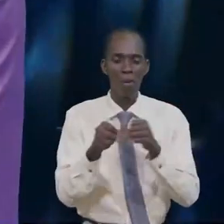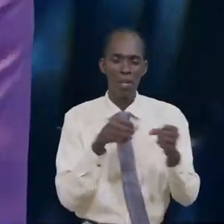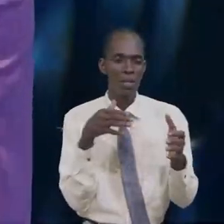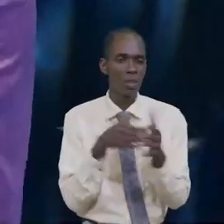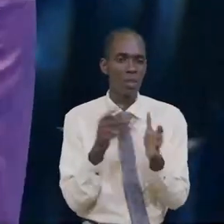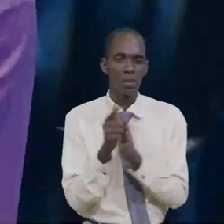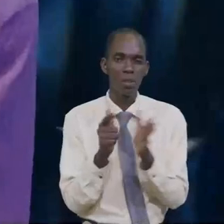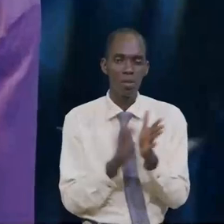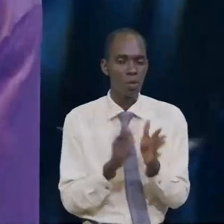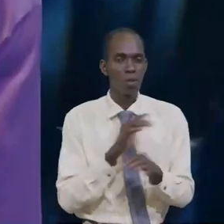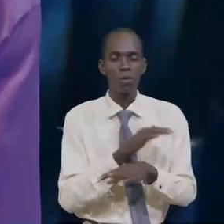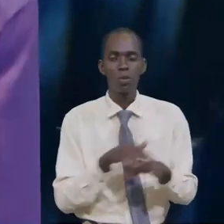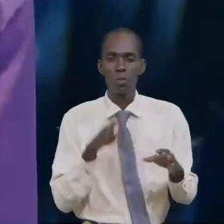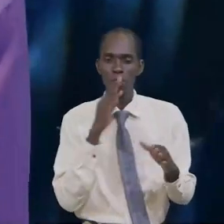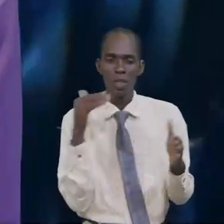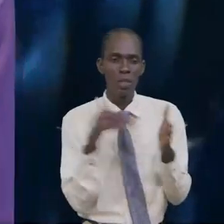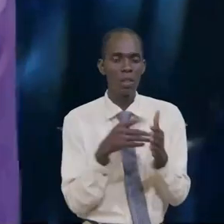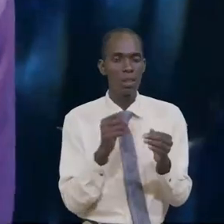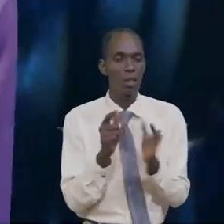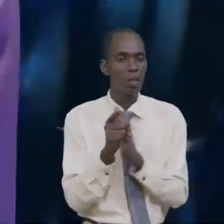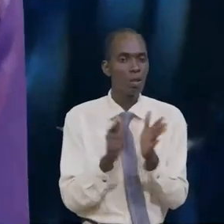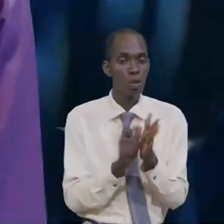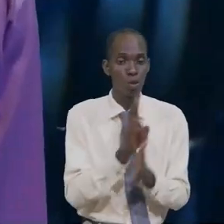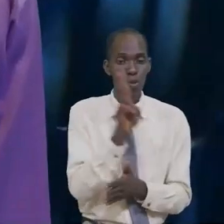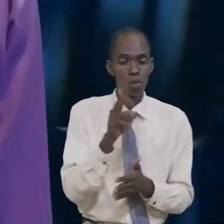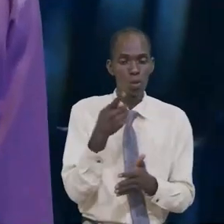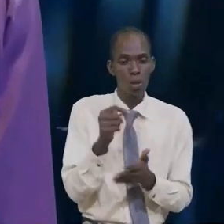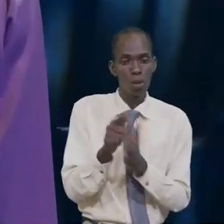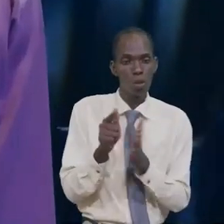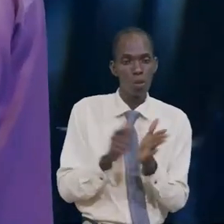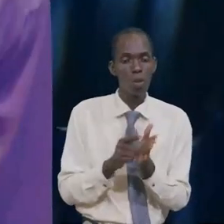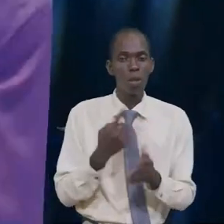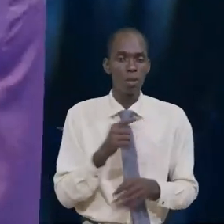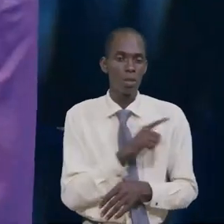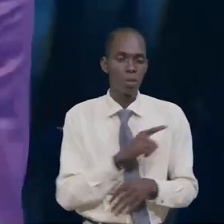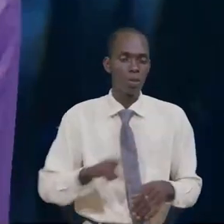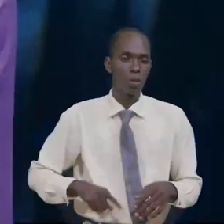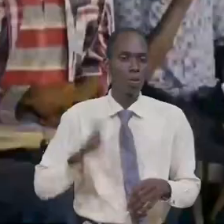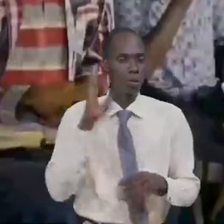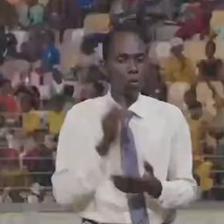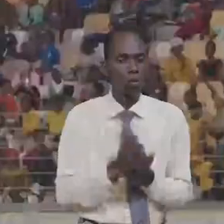utilise la et le Seigneur te fera progresser au nom de Jésus